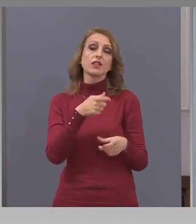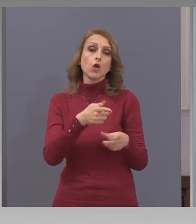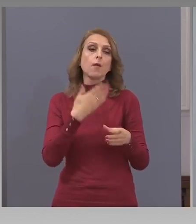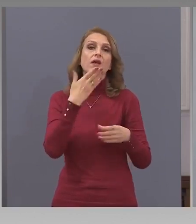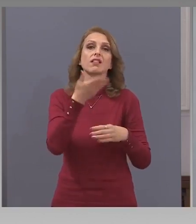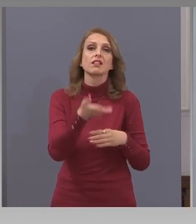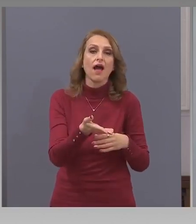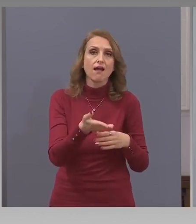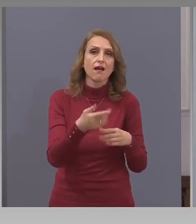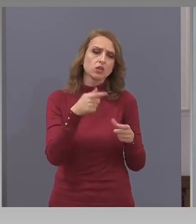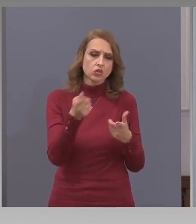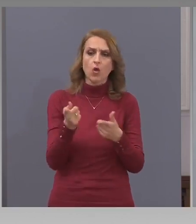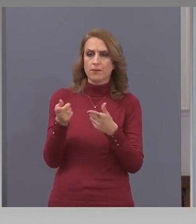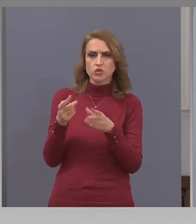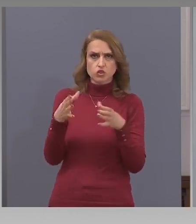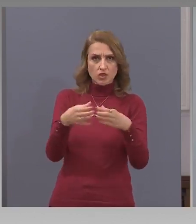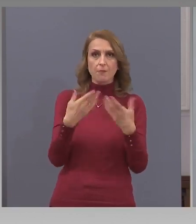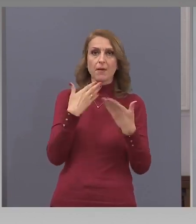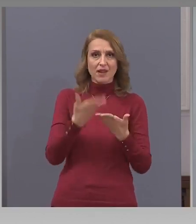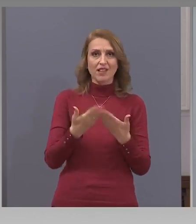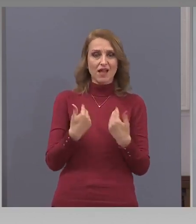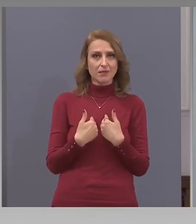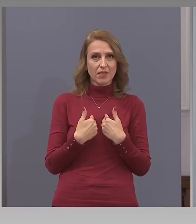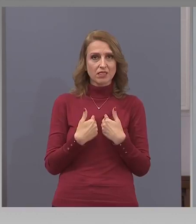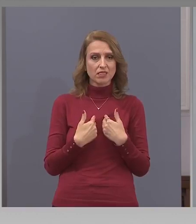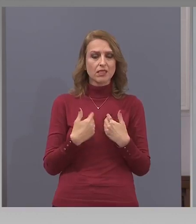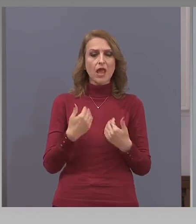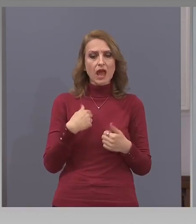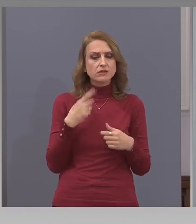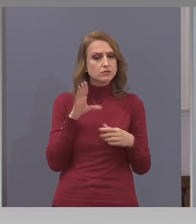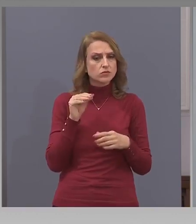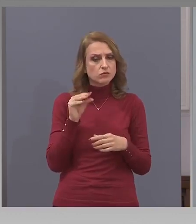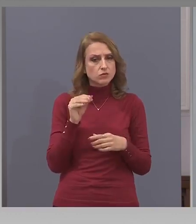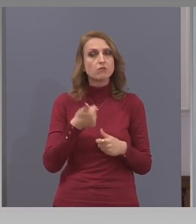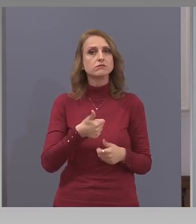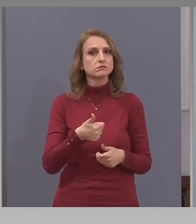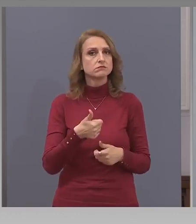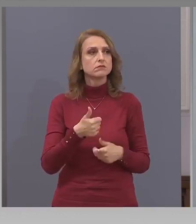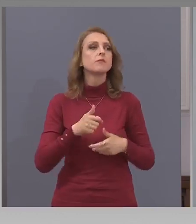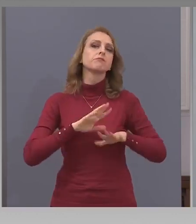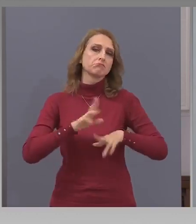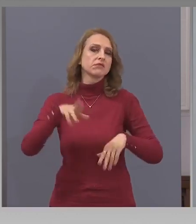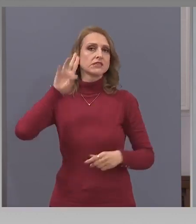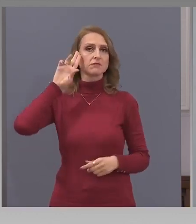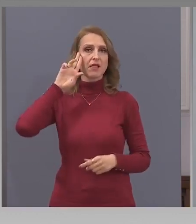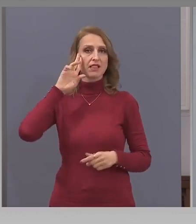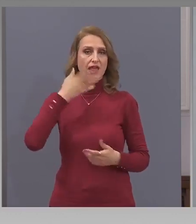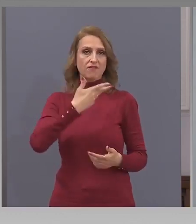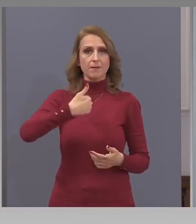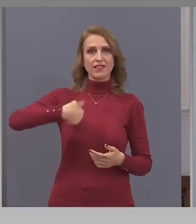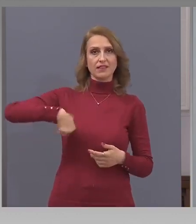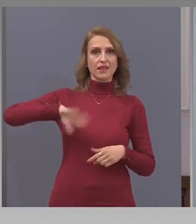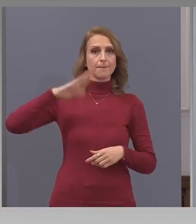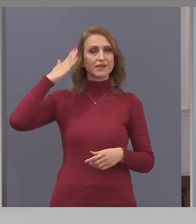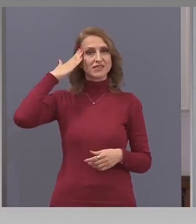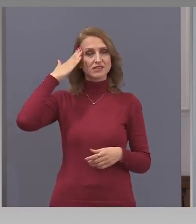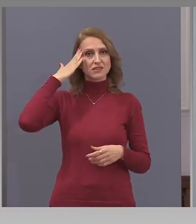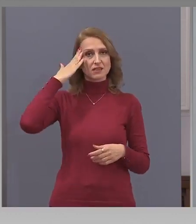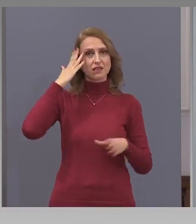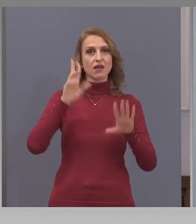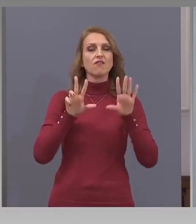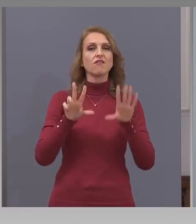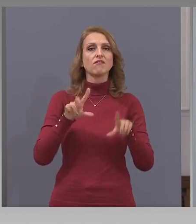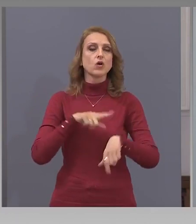до този момент, каквото е предложил щаба, до едно изпълнено от министрите, това е реда. В 8 часа